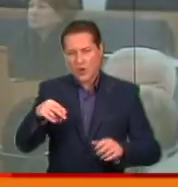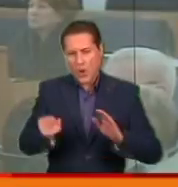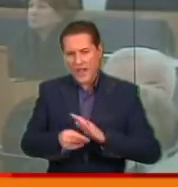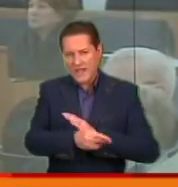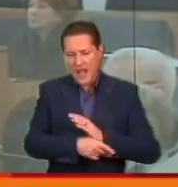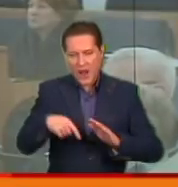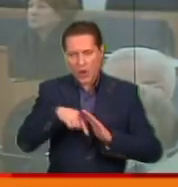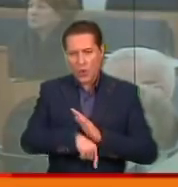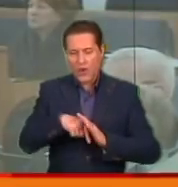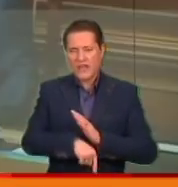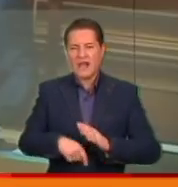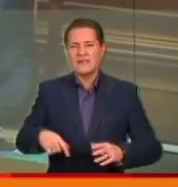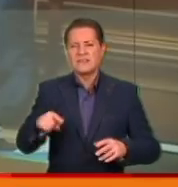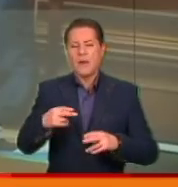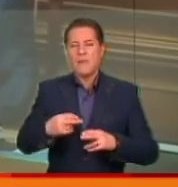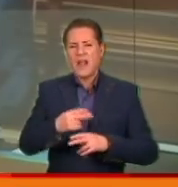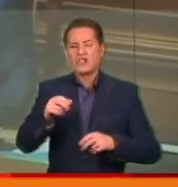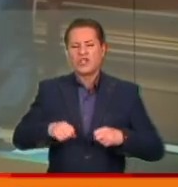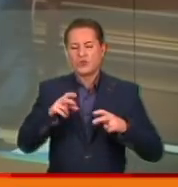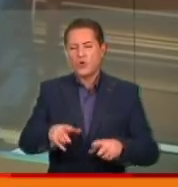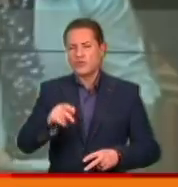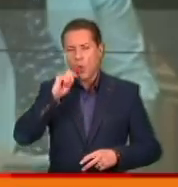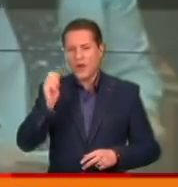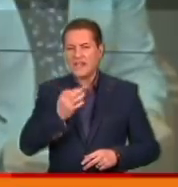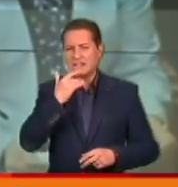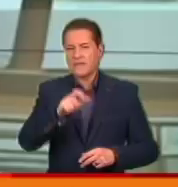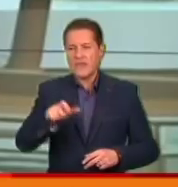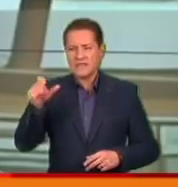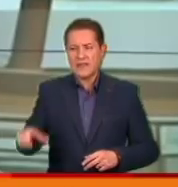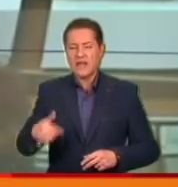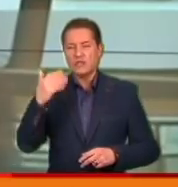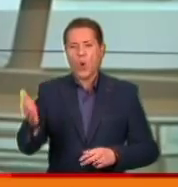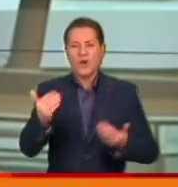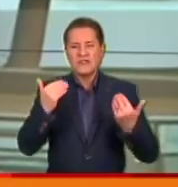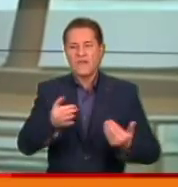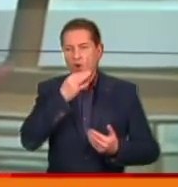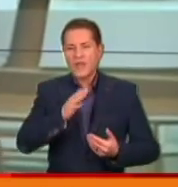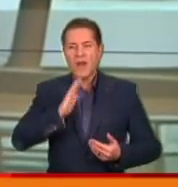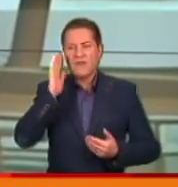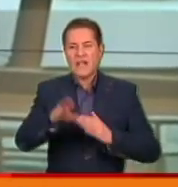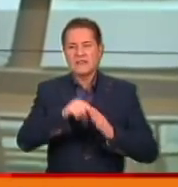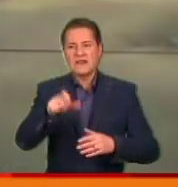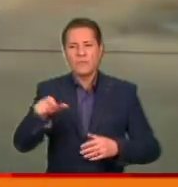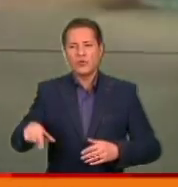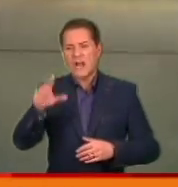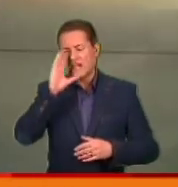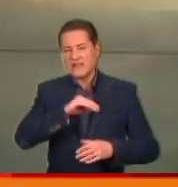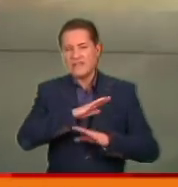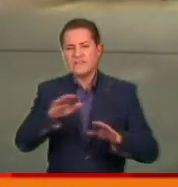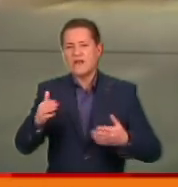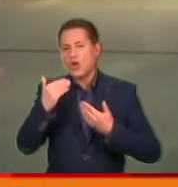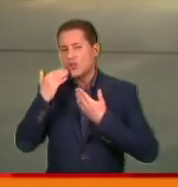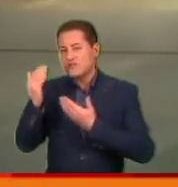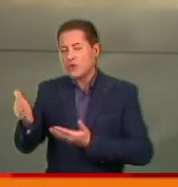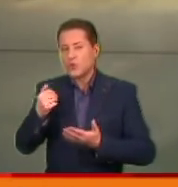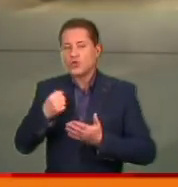за заперечення злочинів українських націоналістів. І ось сьогодні вранці депутати не встигли ще звернутися до